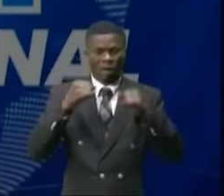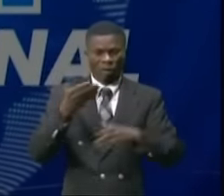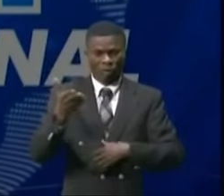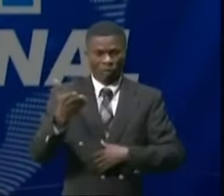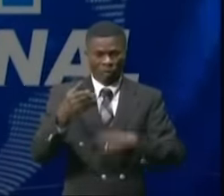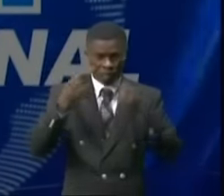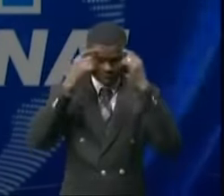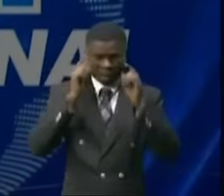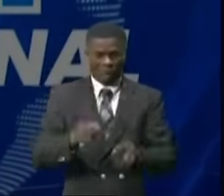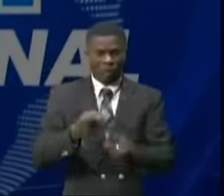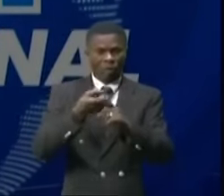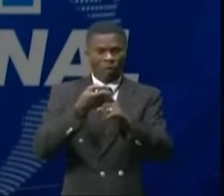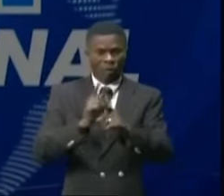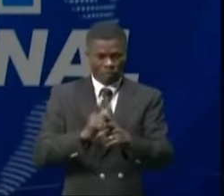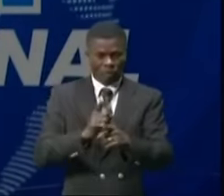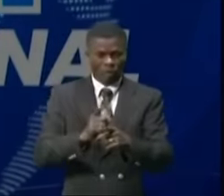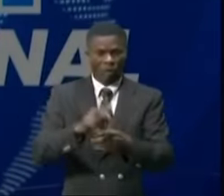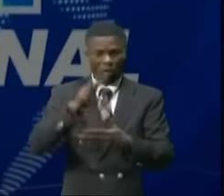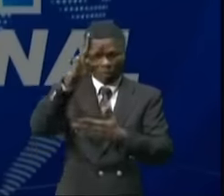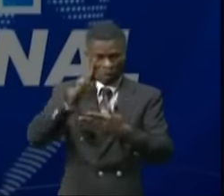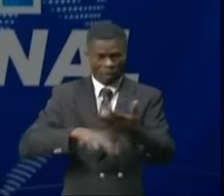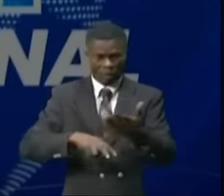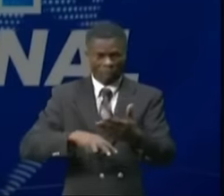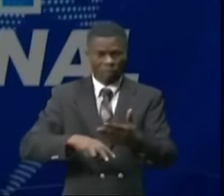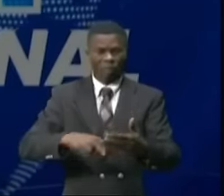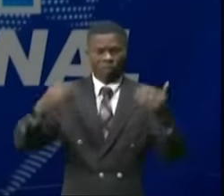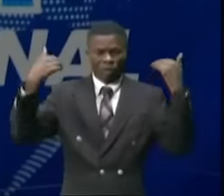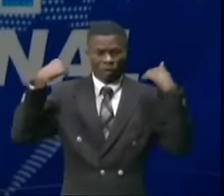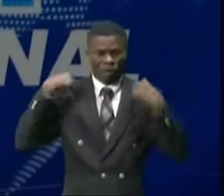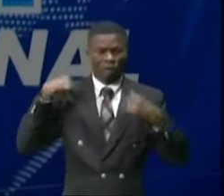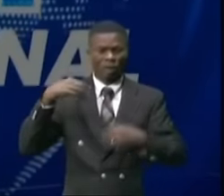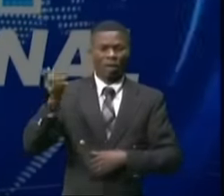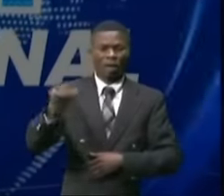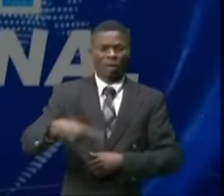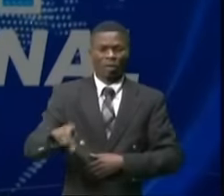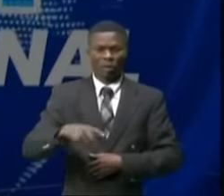d'information la décision qui sera lue par le commissaire